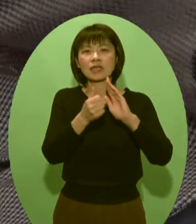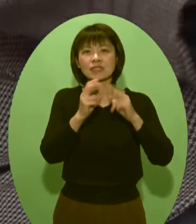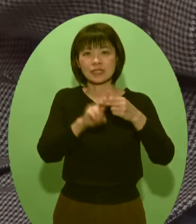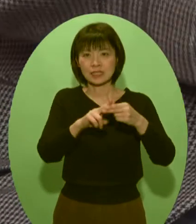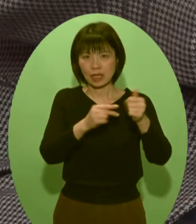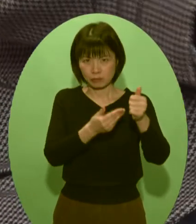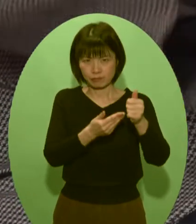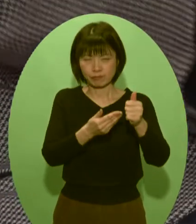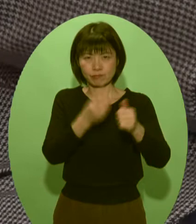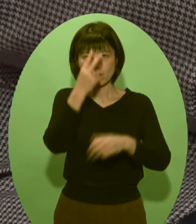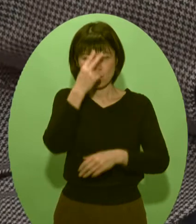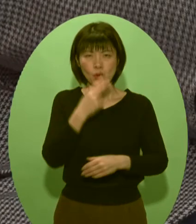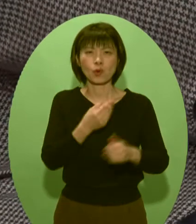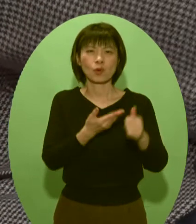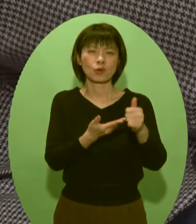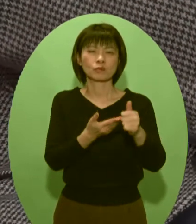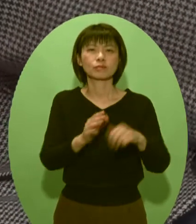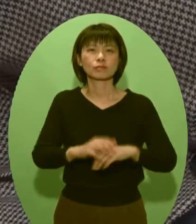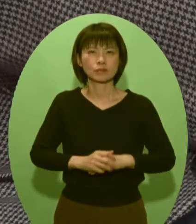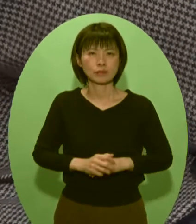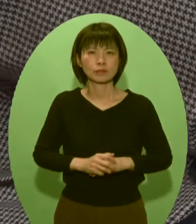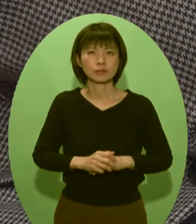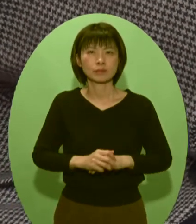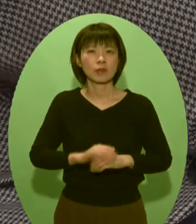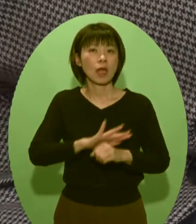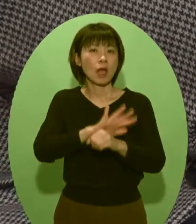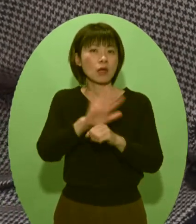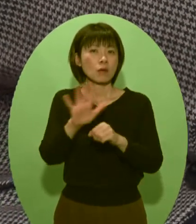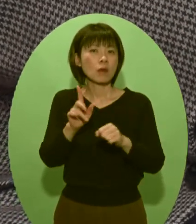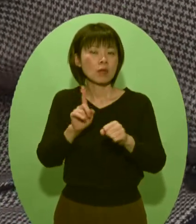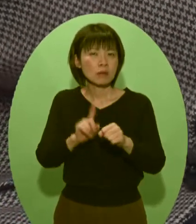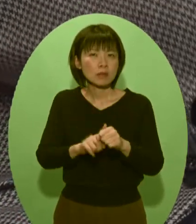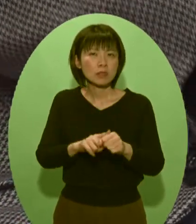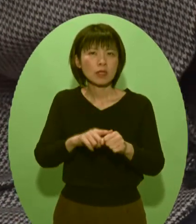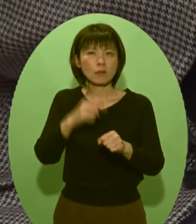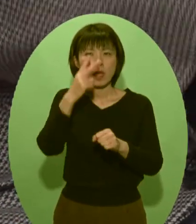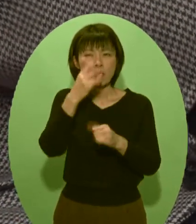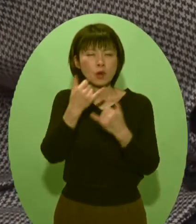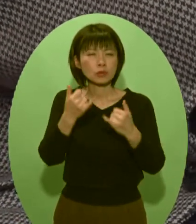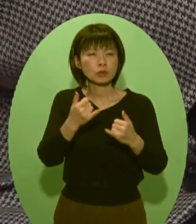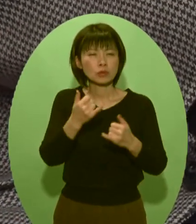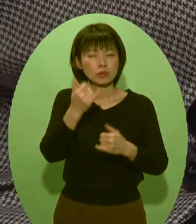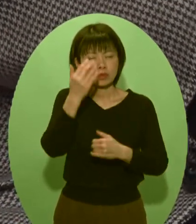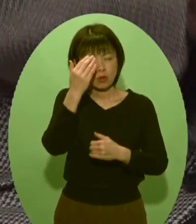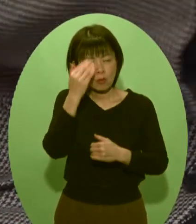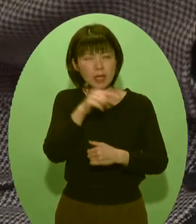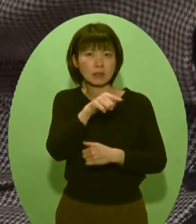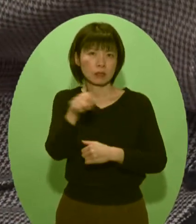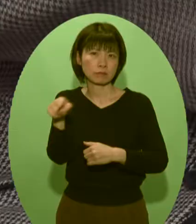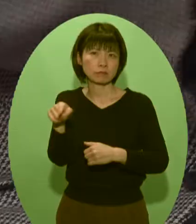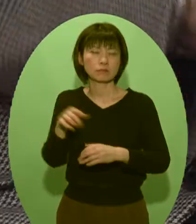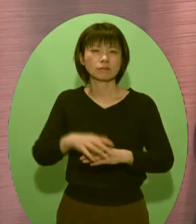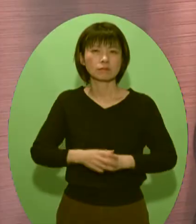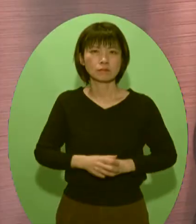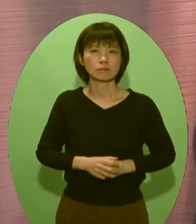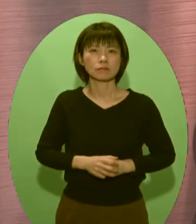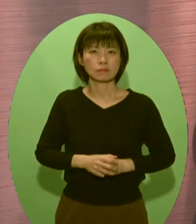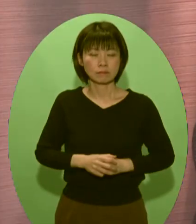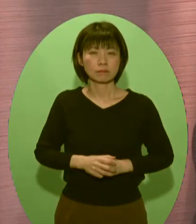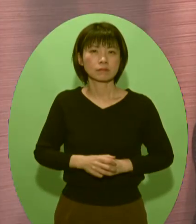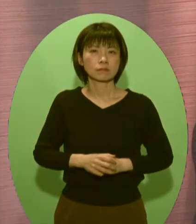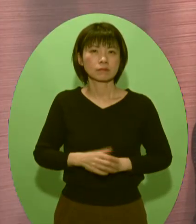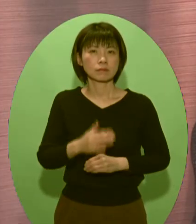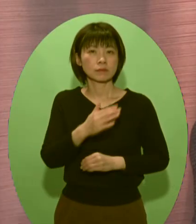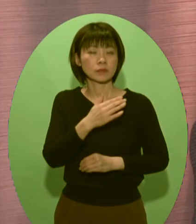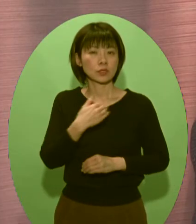者です。コロナによって多くの視覚障害者が困っているといいます。 私たち障